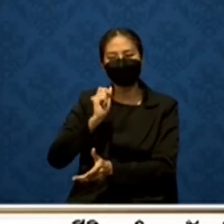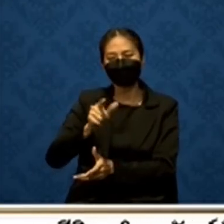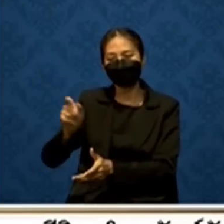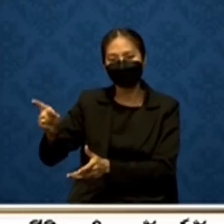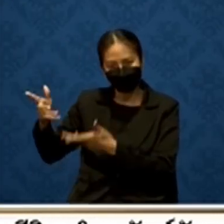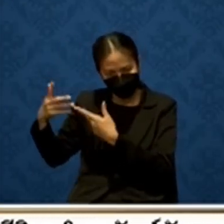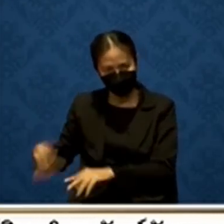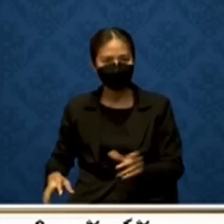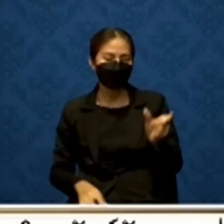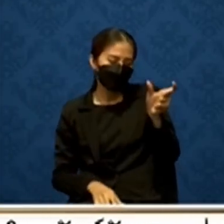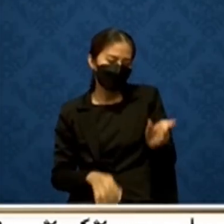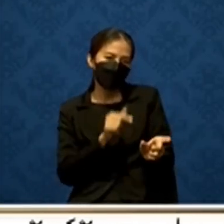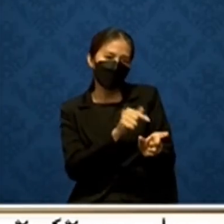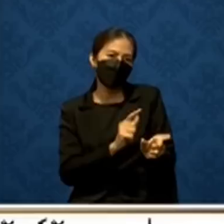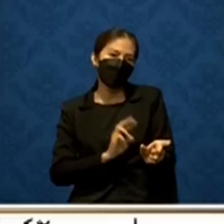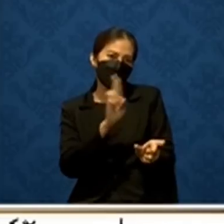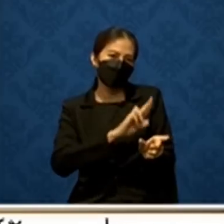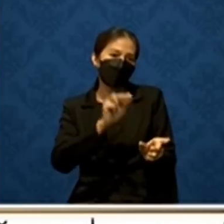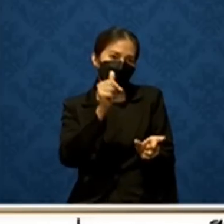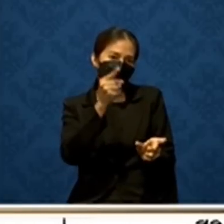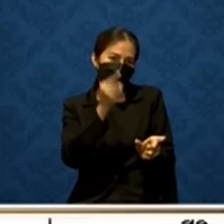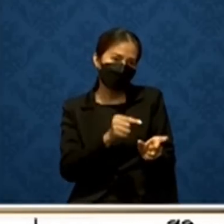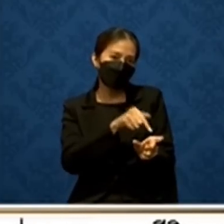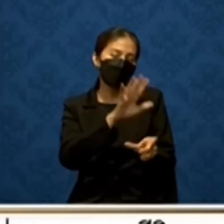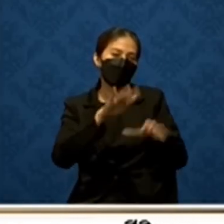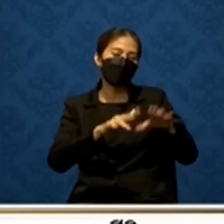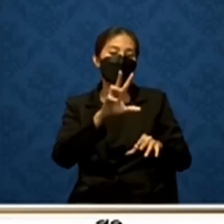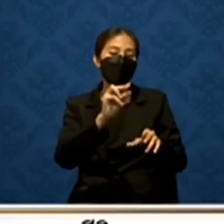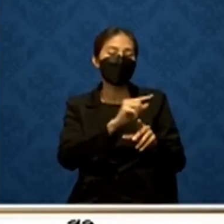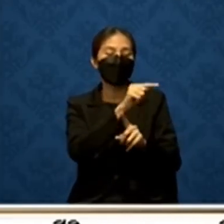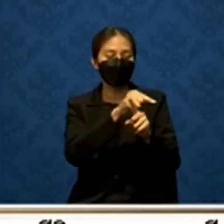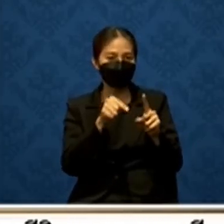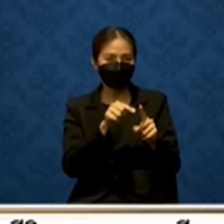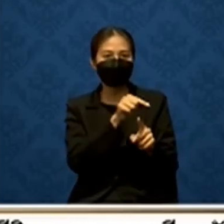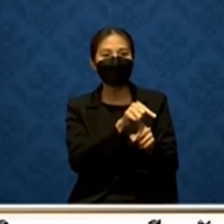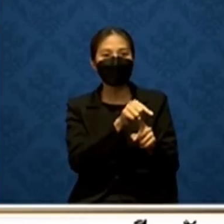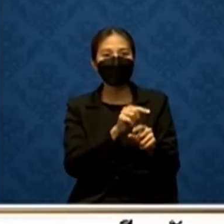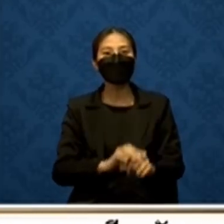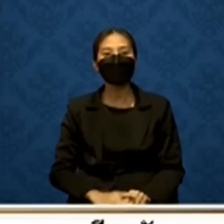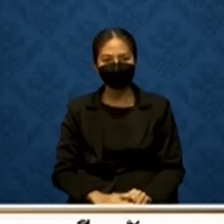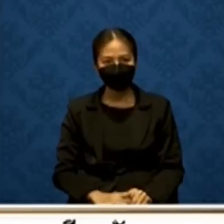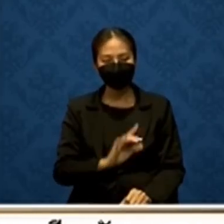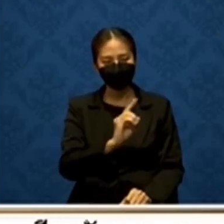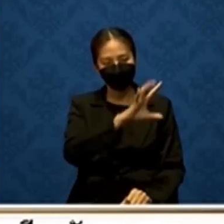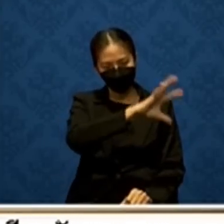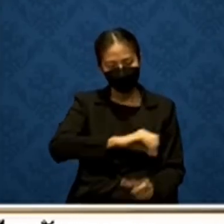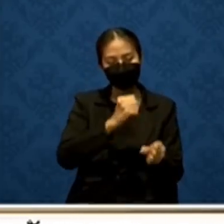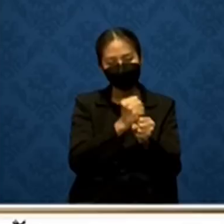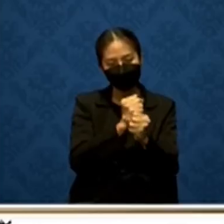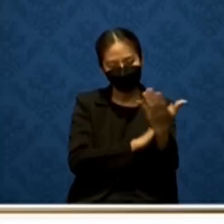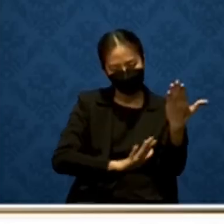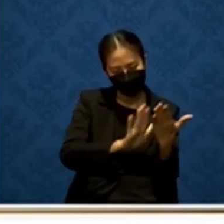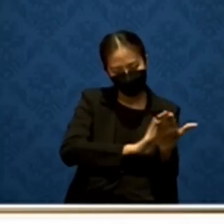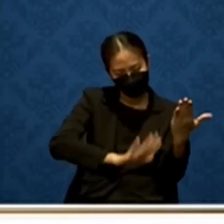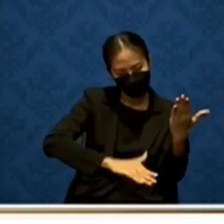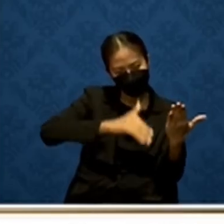ห vàoอ Hon 1, ล้านหรอ 30%ที่เหมาะกับการที่จะเอามาทำฝึ้ฝoraร ORการสว my patienceให้กบ